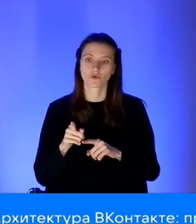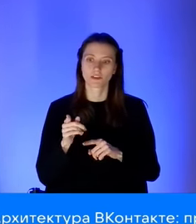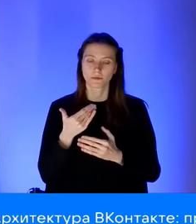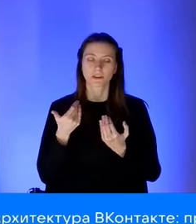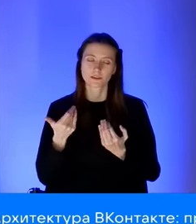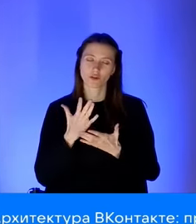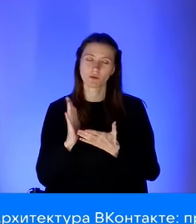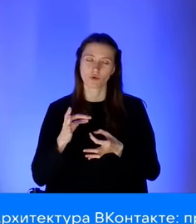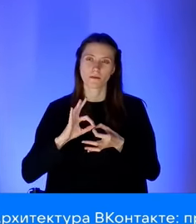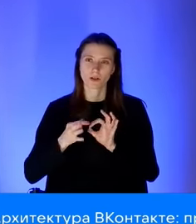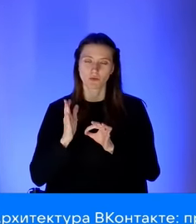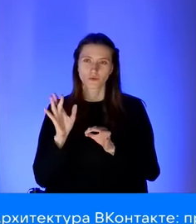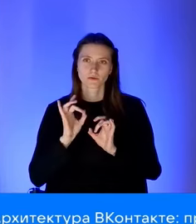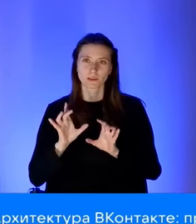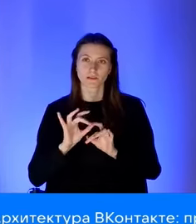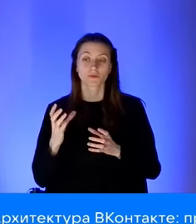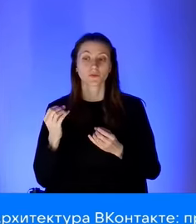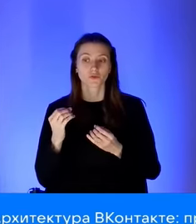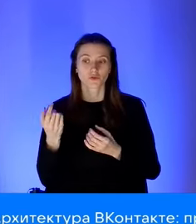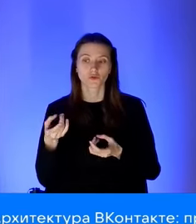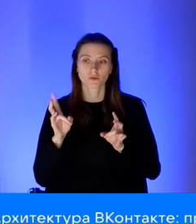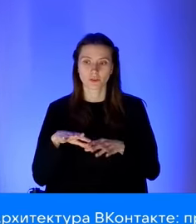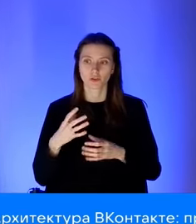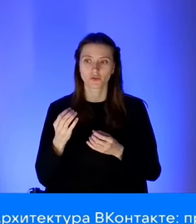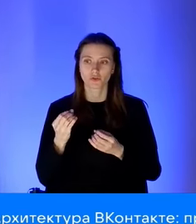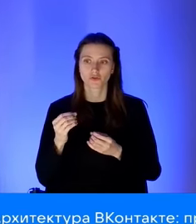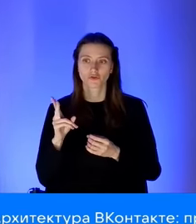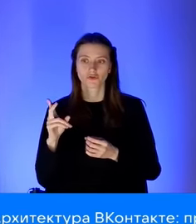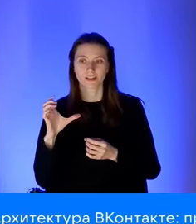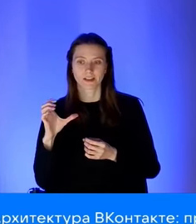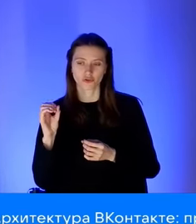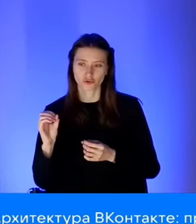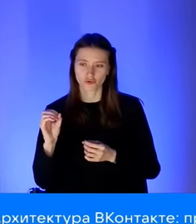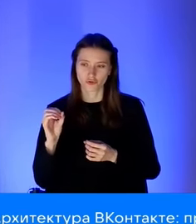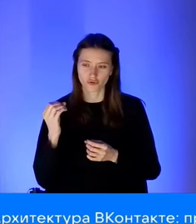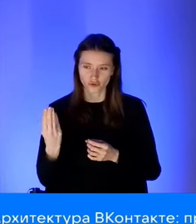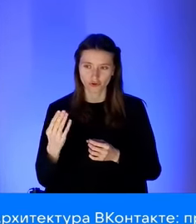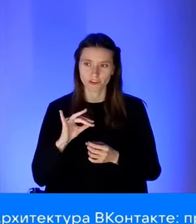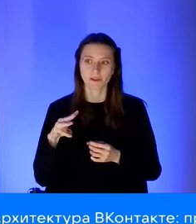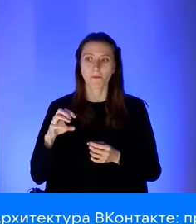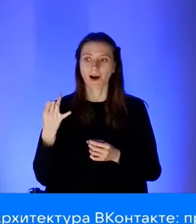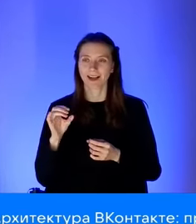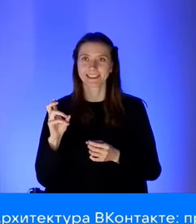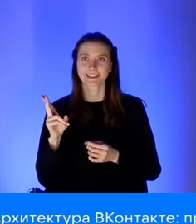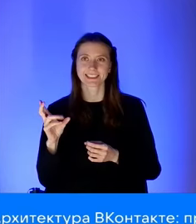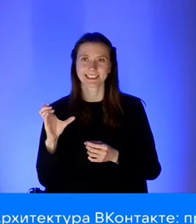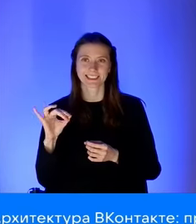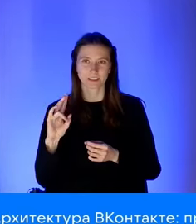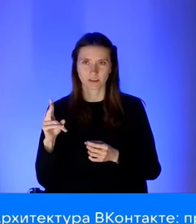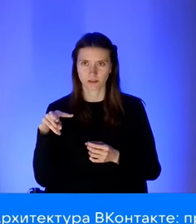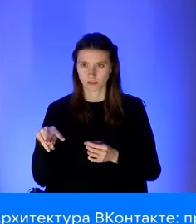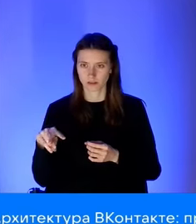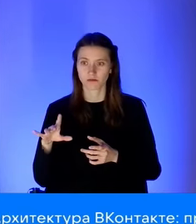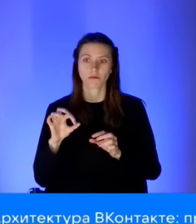поговорим сегодня но при этом остаётся ещё и мкш остаётся и My сикл О'кей с